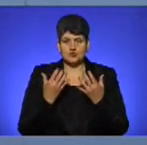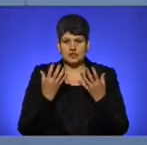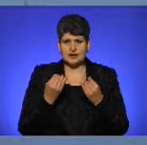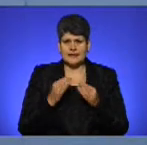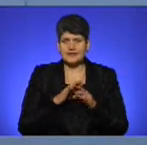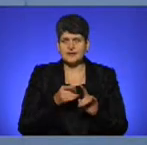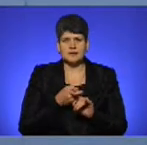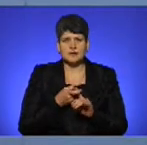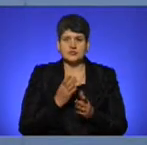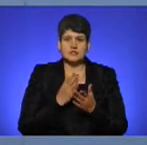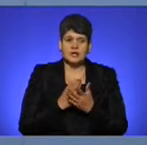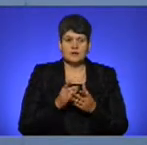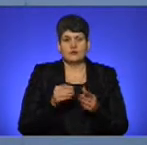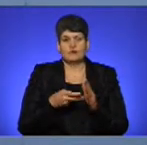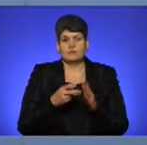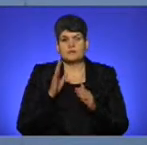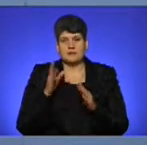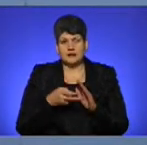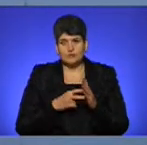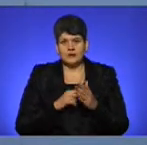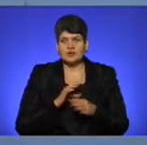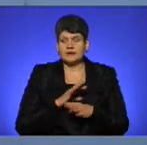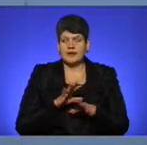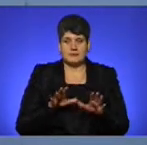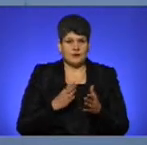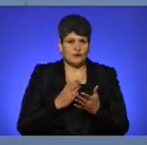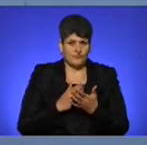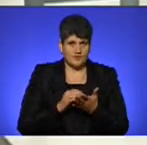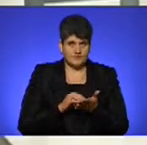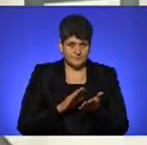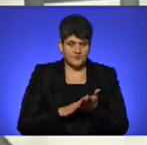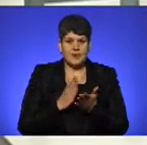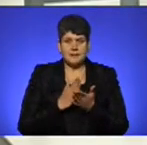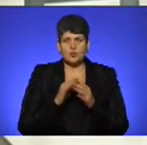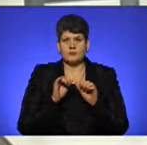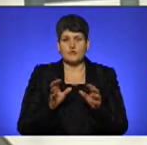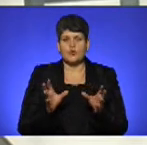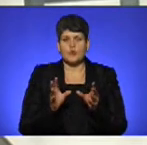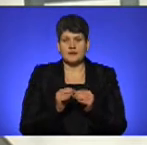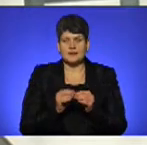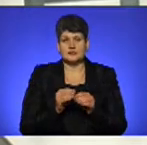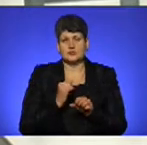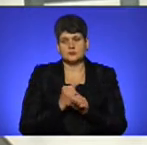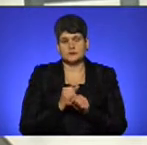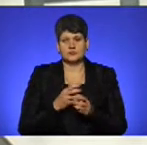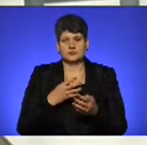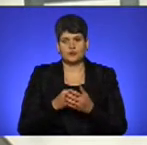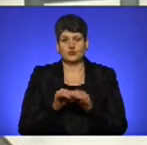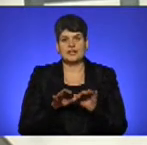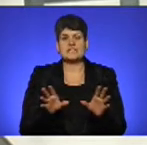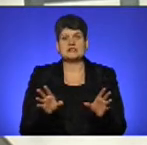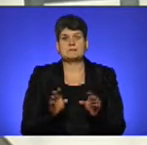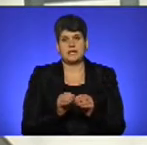незалежно від того, чи перебувають вони в перспективному плані, чи не перебувають, мають право об'єднатися і здійснювати свою наступну діяльність вже